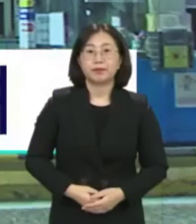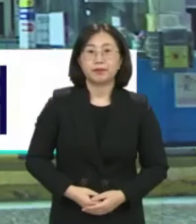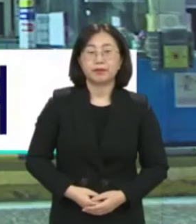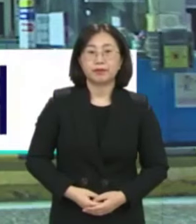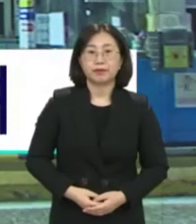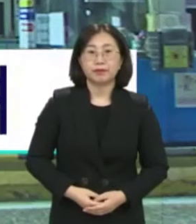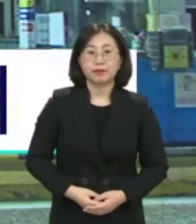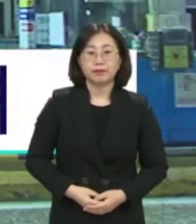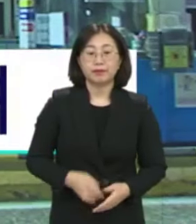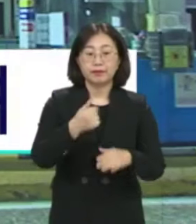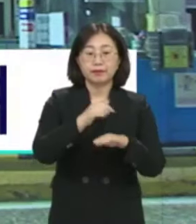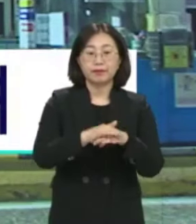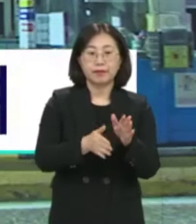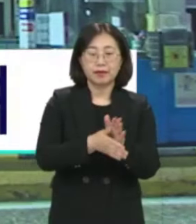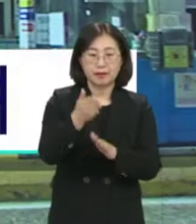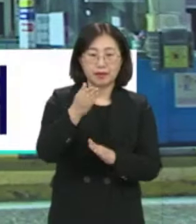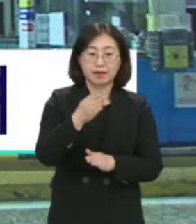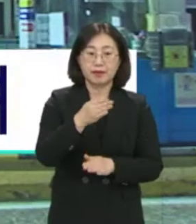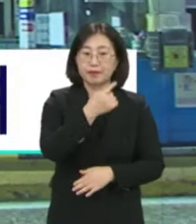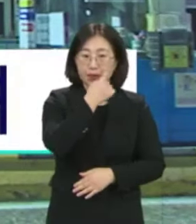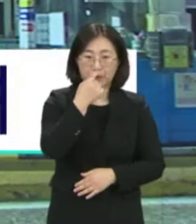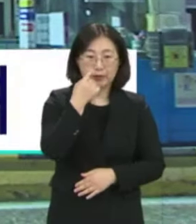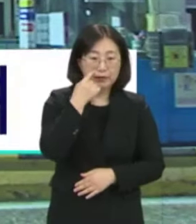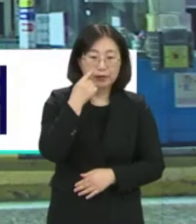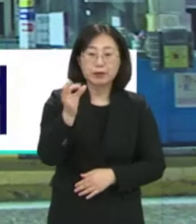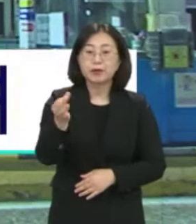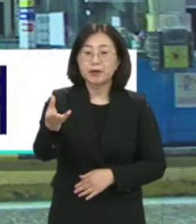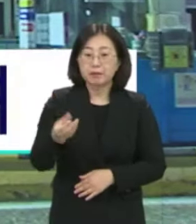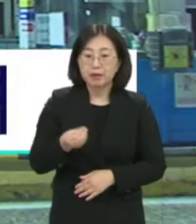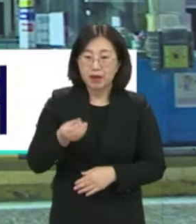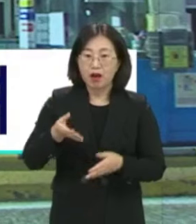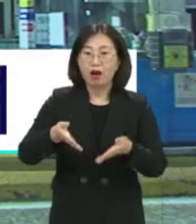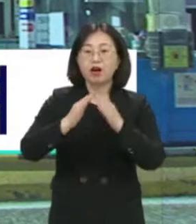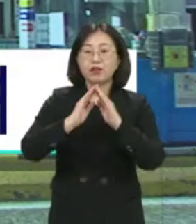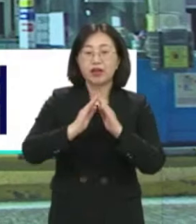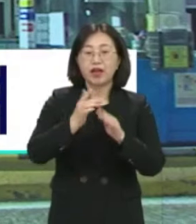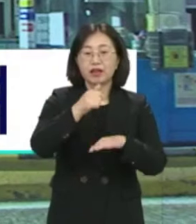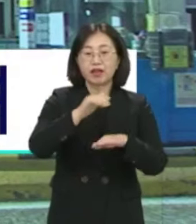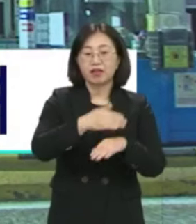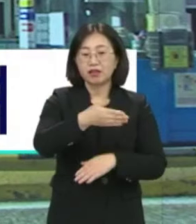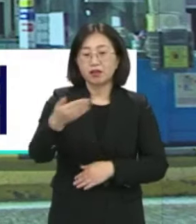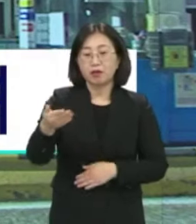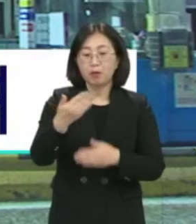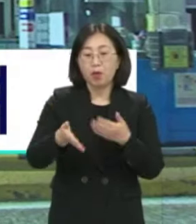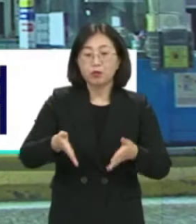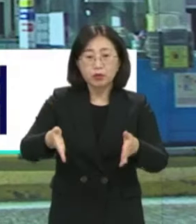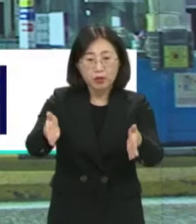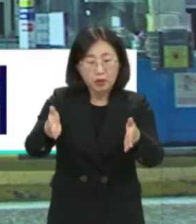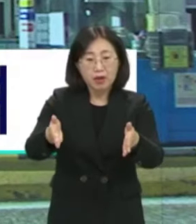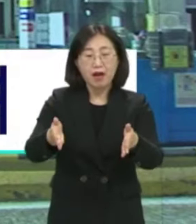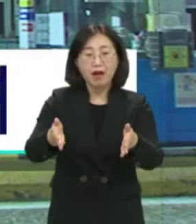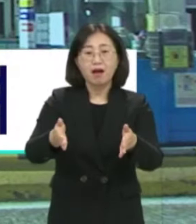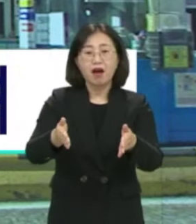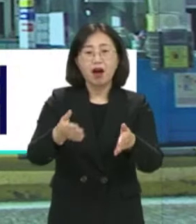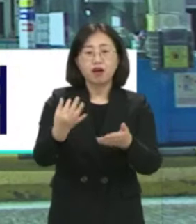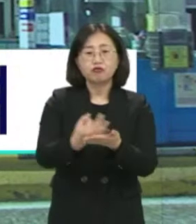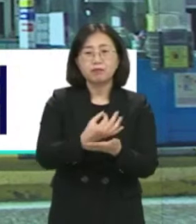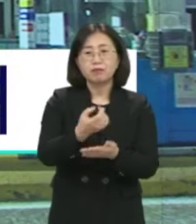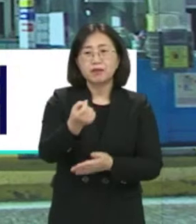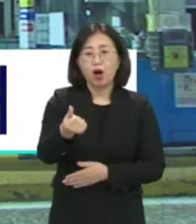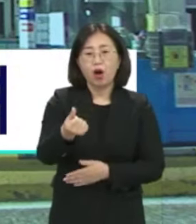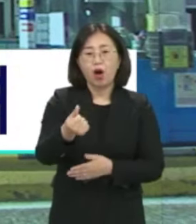나섰습니다 대전시의 채무 보증으로 건설된 대전 천변 고속화도로가 혈세 먹는 하마가 될 우려가 커지고